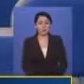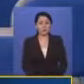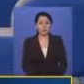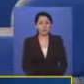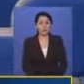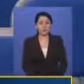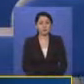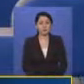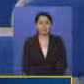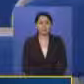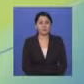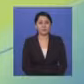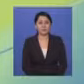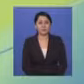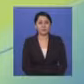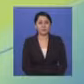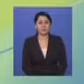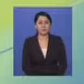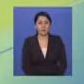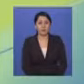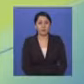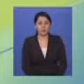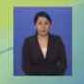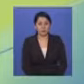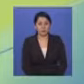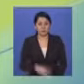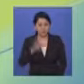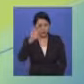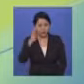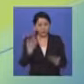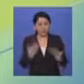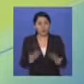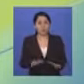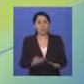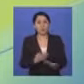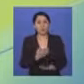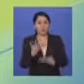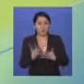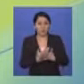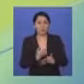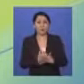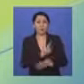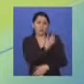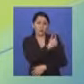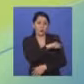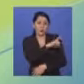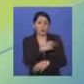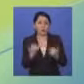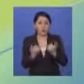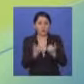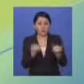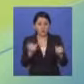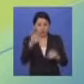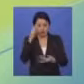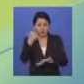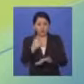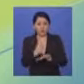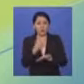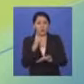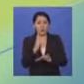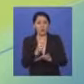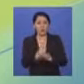Міршанов, жаңалықтар қызметі. Хабарымызды жалғастырамыз. Ел тұрғындарына қол жетінді медициналық қызмет көрсету мемлекет алдында тұрған